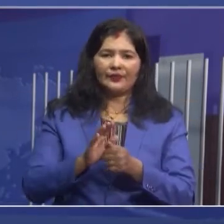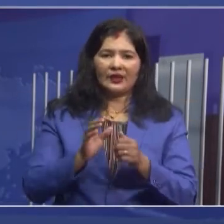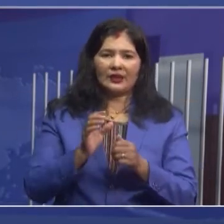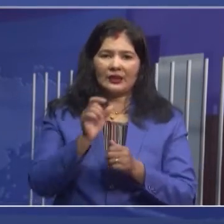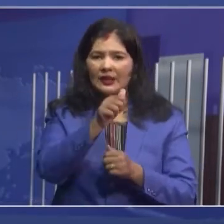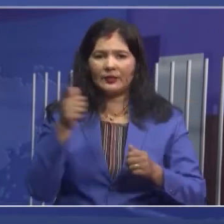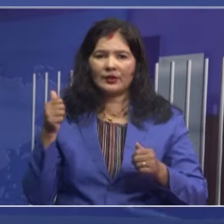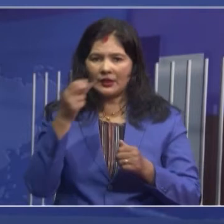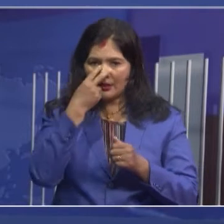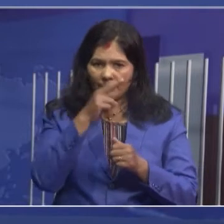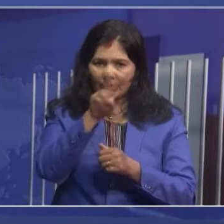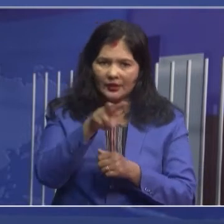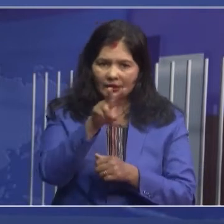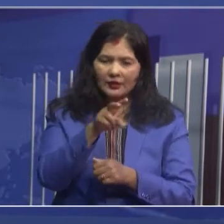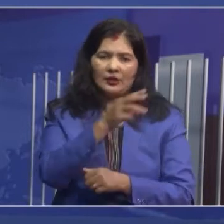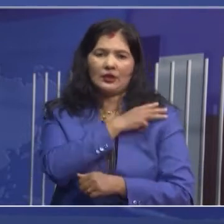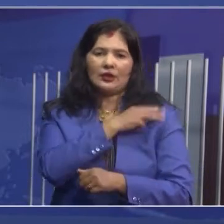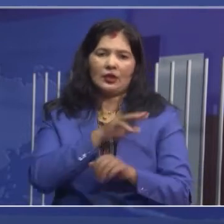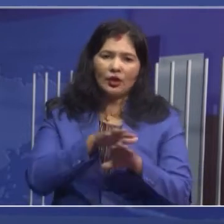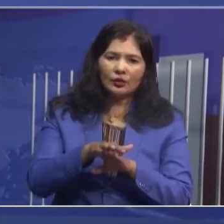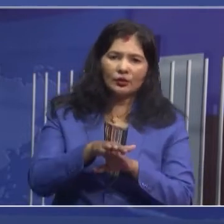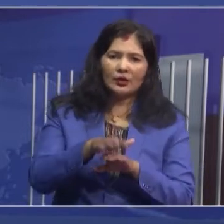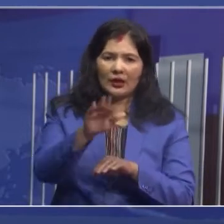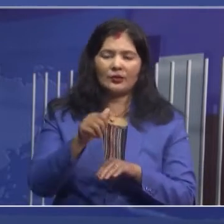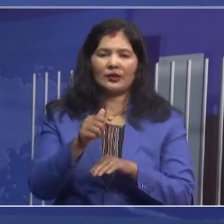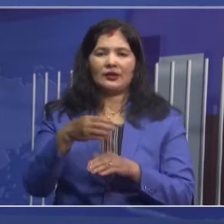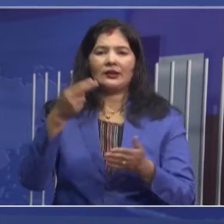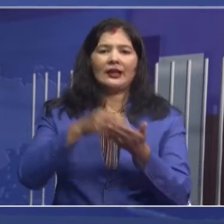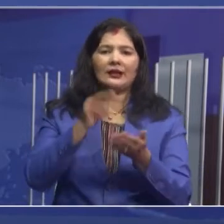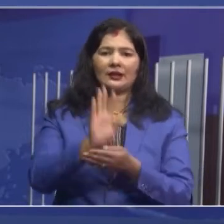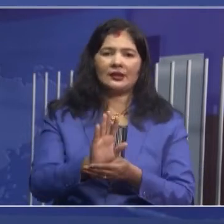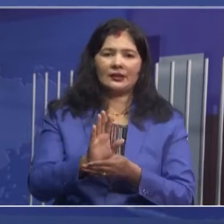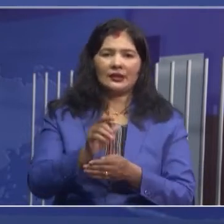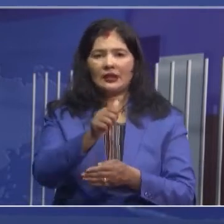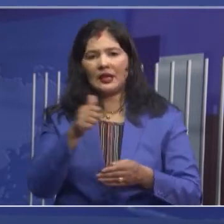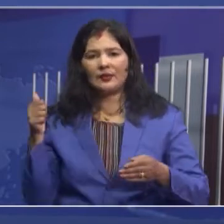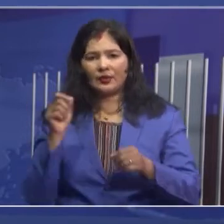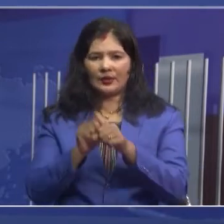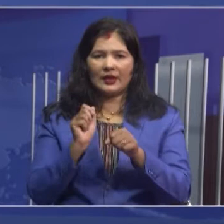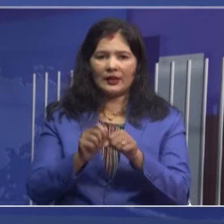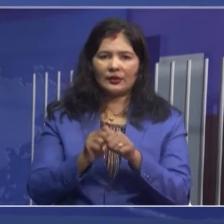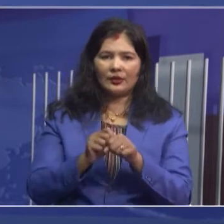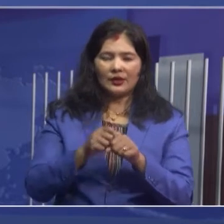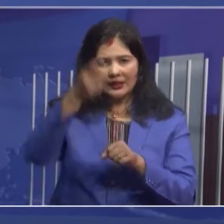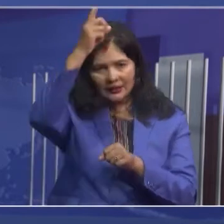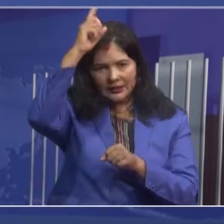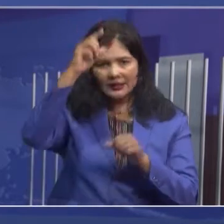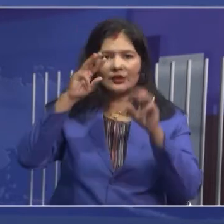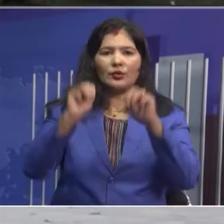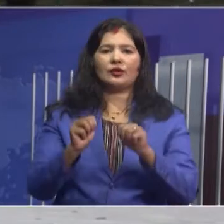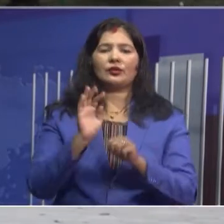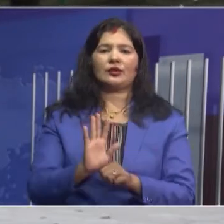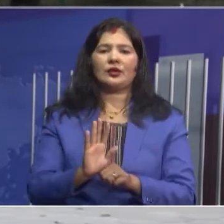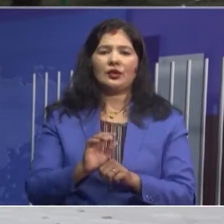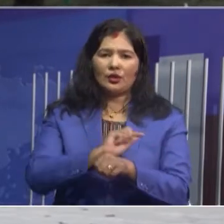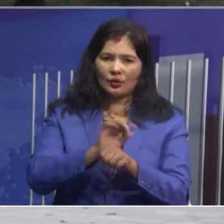पर्यटकहरू आउन थालेका छन् प्रकृतिले निकै सुन्दर तरिकाले सिँगारेको पार्कको बेग्लै ऐतिहासिक महत्व छ